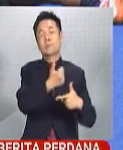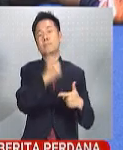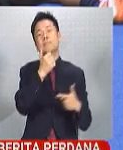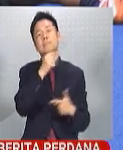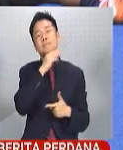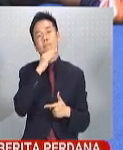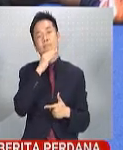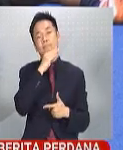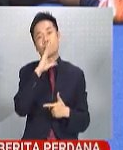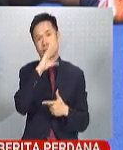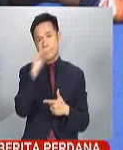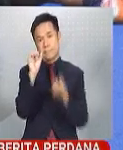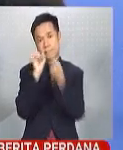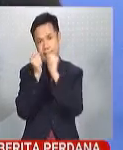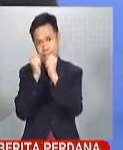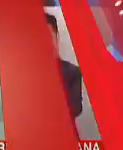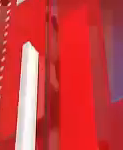Sukan.